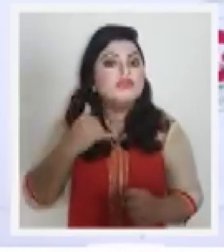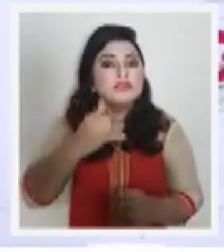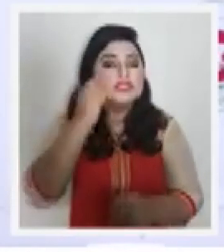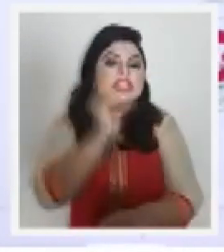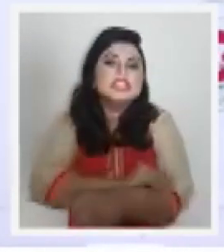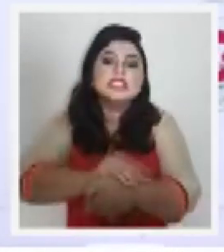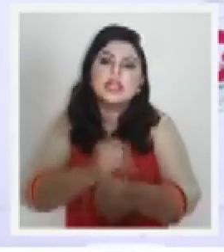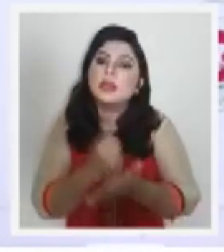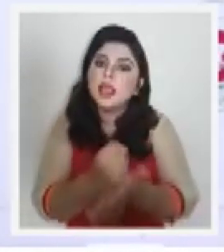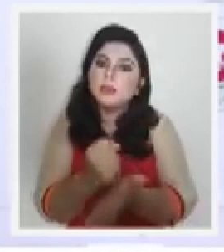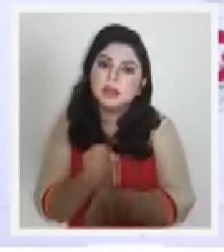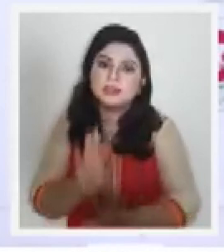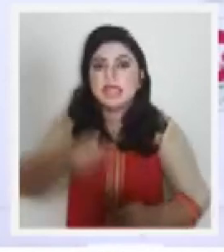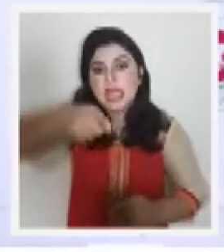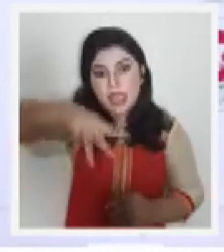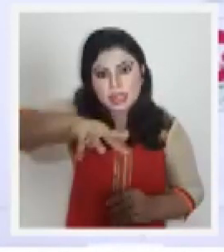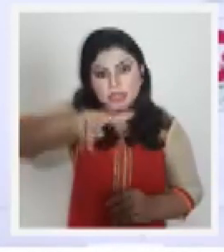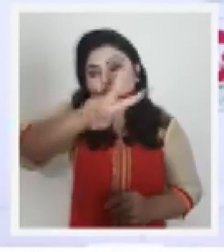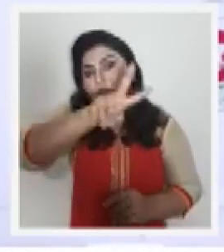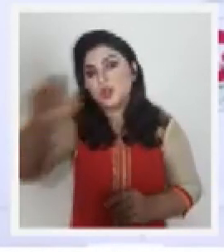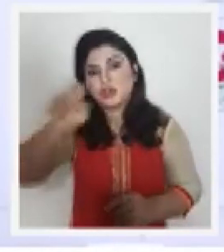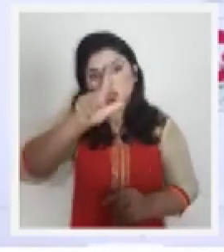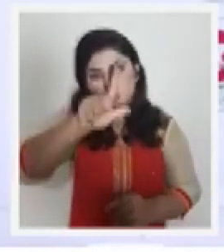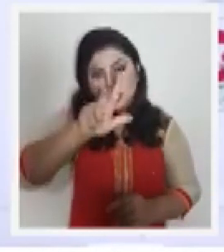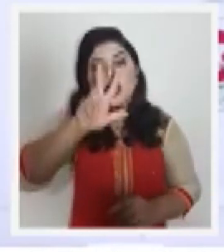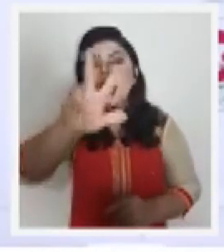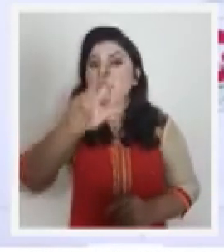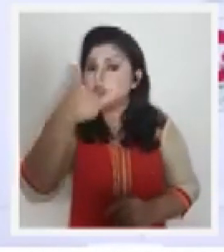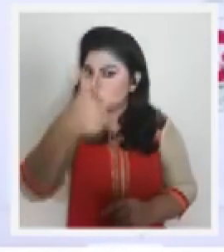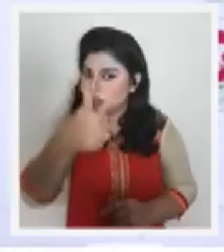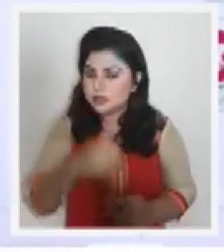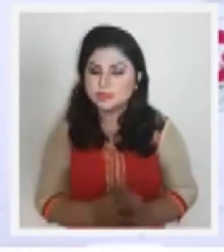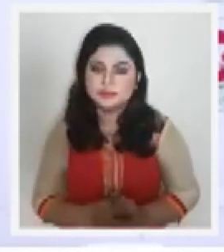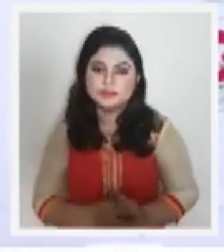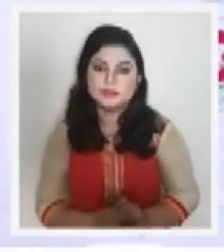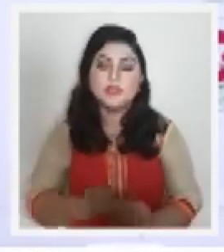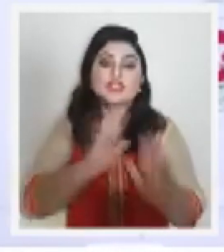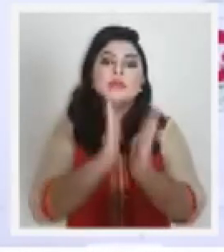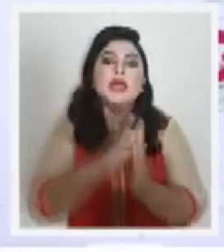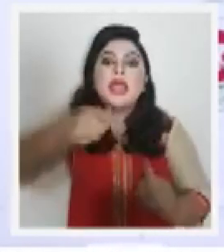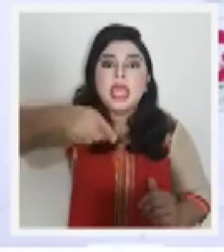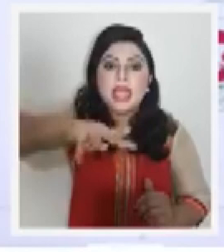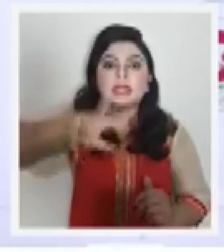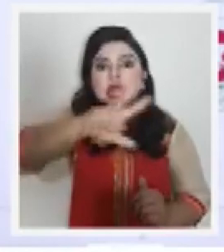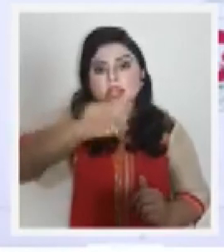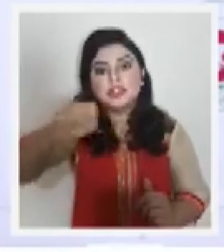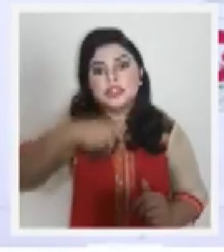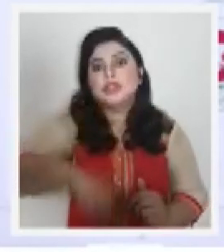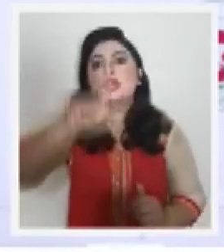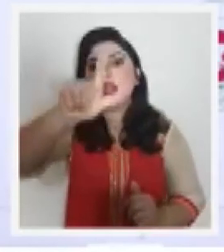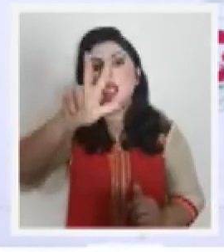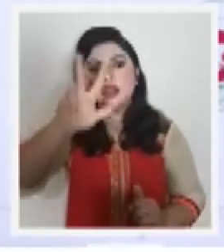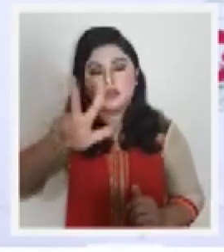কলের চিকিৎসা সেবা ছিল 82টি এবং ইনকামিং কলের মাধ্যমে চিকিৎসা সেবা দেওয়া হয়েছিল 1,286টি,